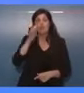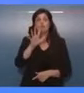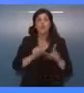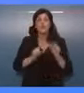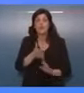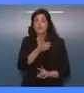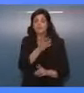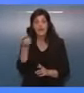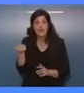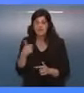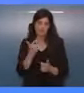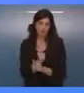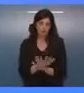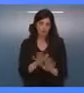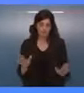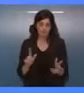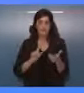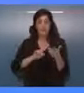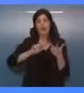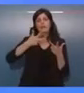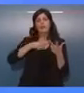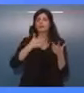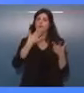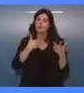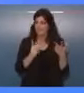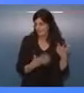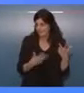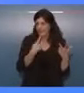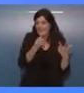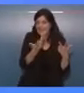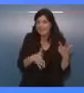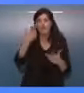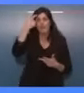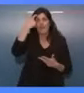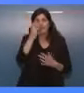terzo ho già detto che per me non c'è un governo draghi